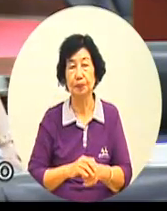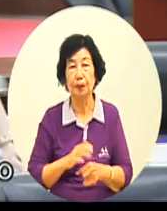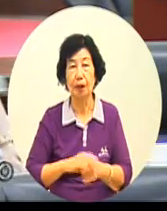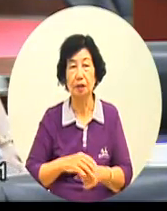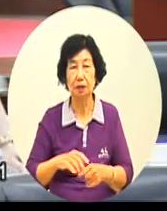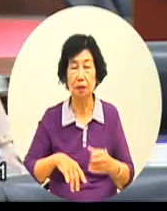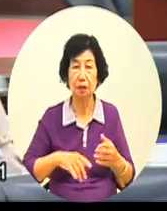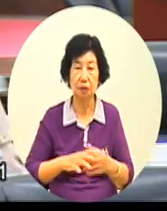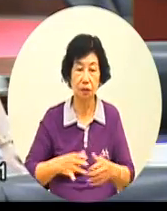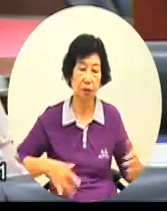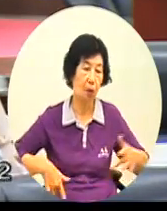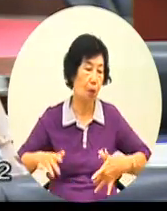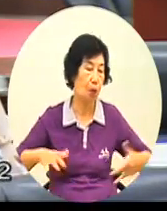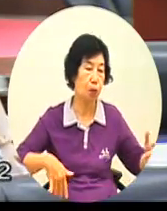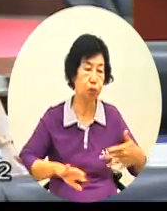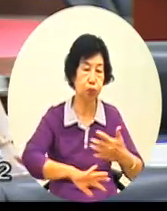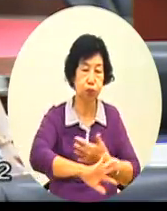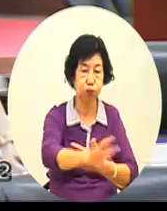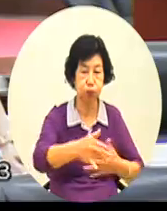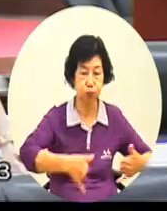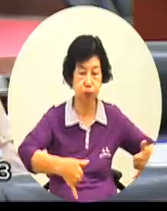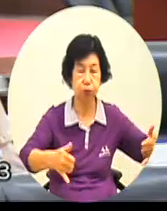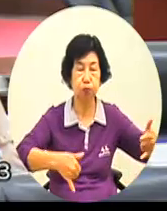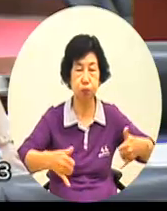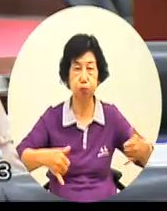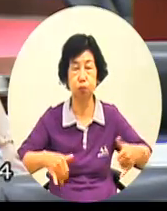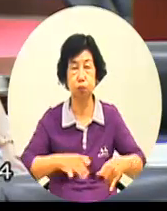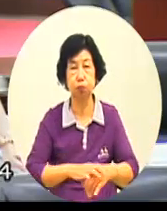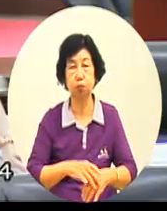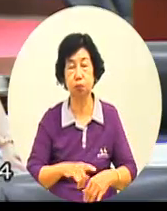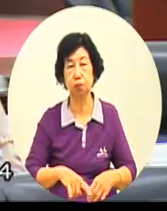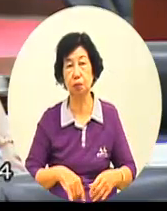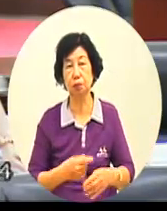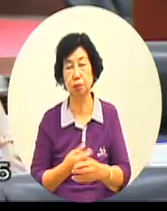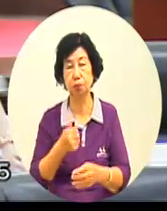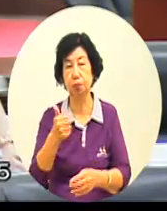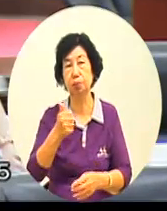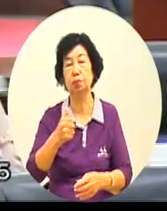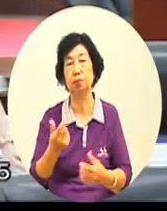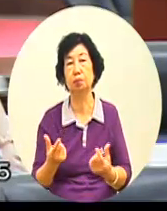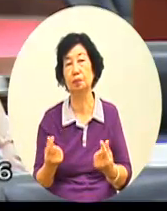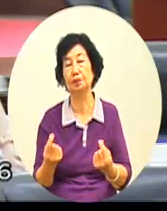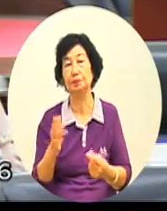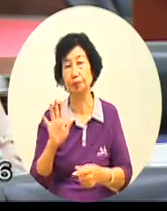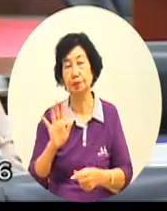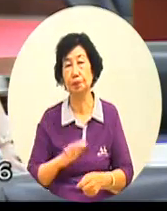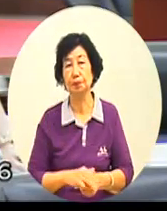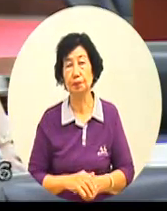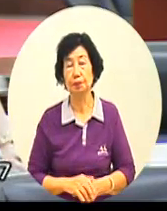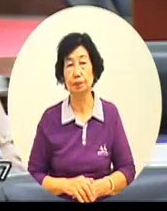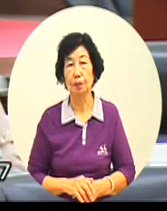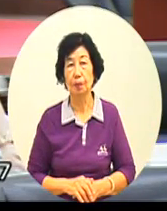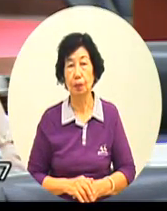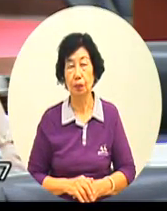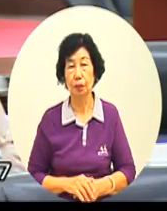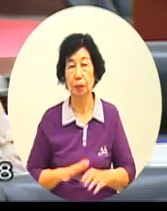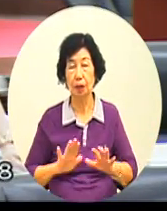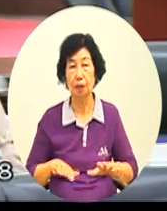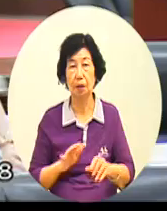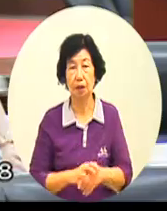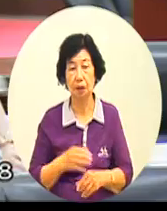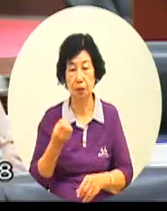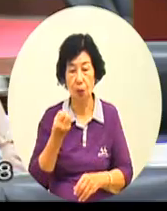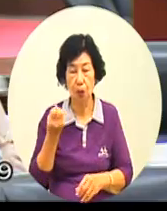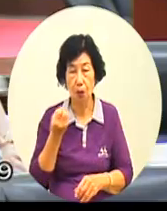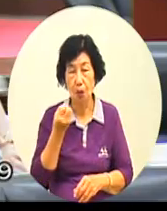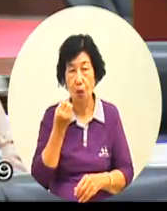头变成流浪汉。所以各位可以看到单身呢，由我们看到很光鲜亮丽追求自